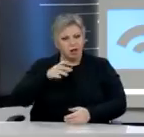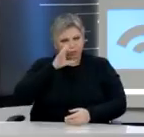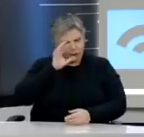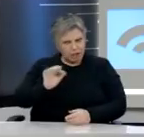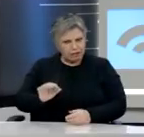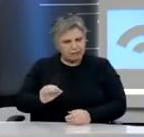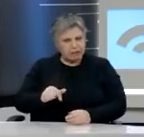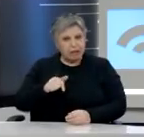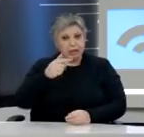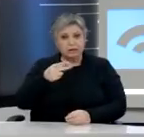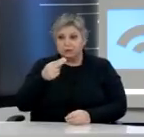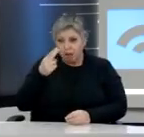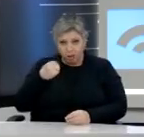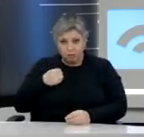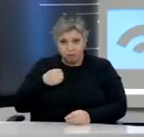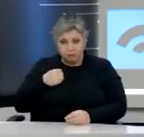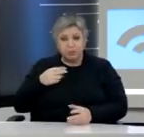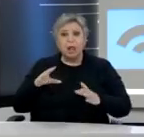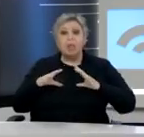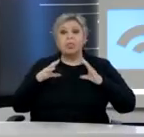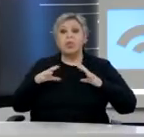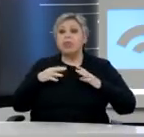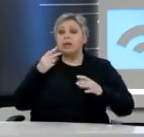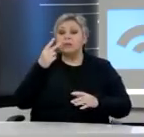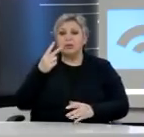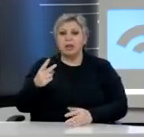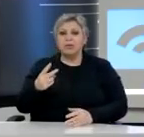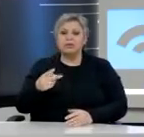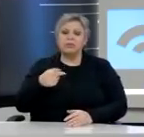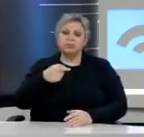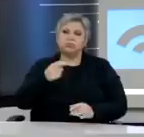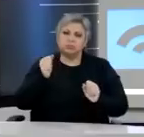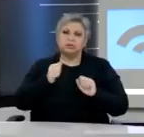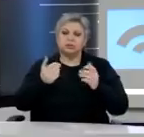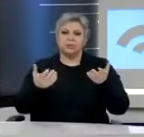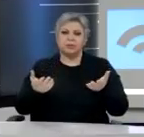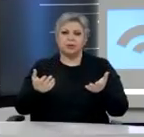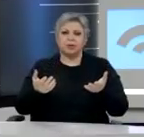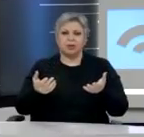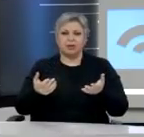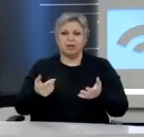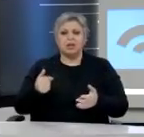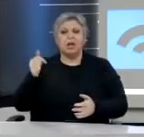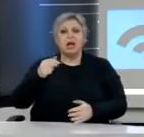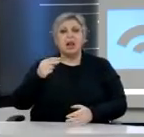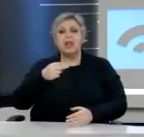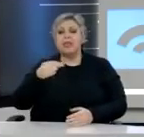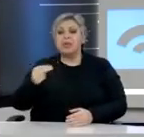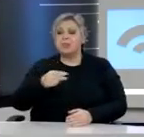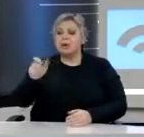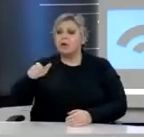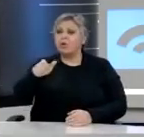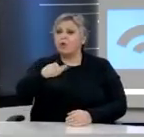δείτε? Τόσο το χειρότερο για εσάς. Το δίλημα λοιπόν που τίθεται και στους βουλευτές αλλά και στους πολίτες που μας